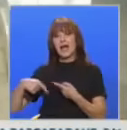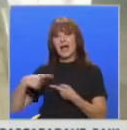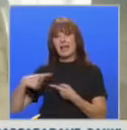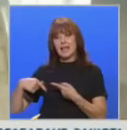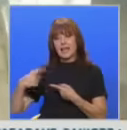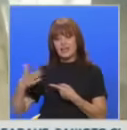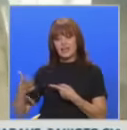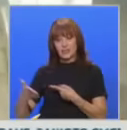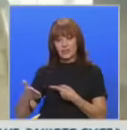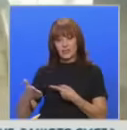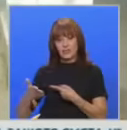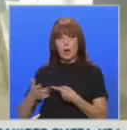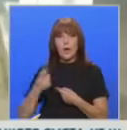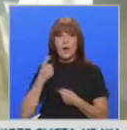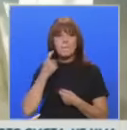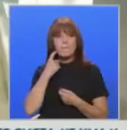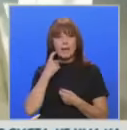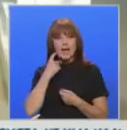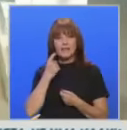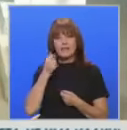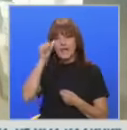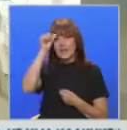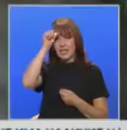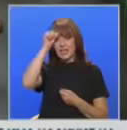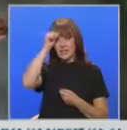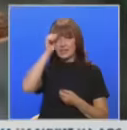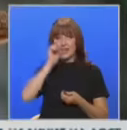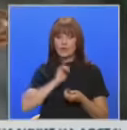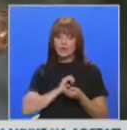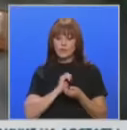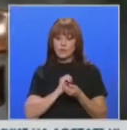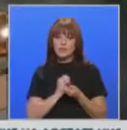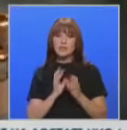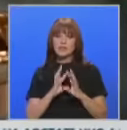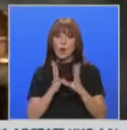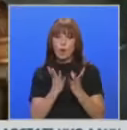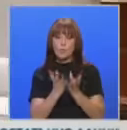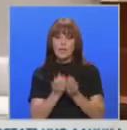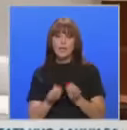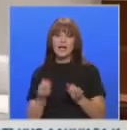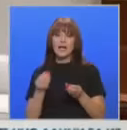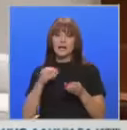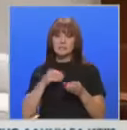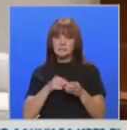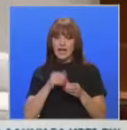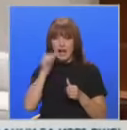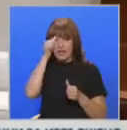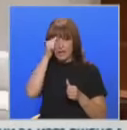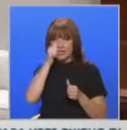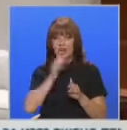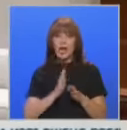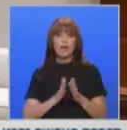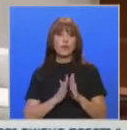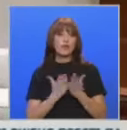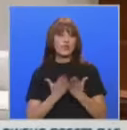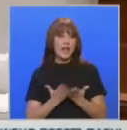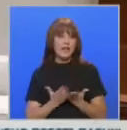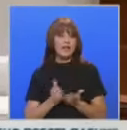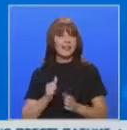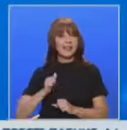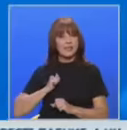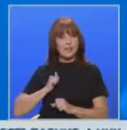юг. Президентът Байден и индийският домакин Моди се обявиха за присъединяването на Индия като постоянен член на Съвета за сигурност на